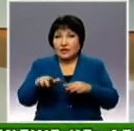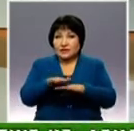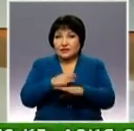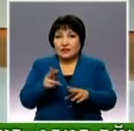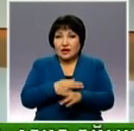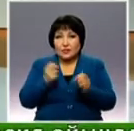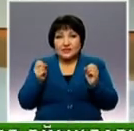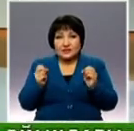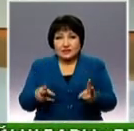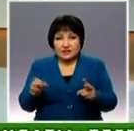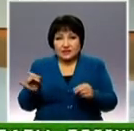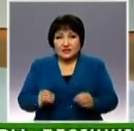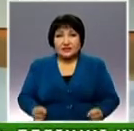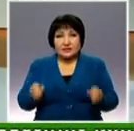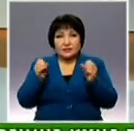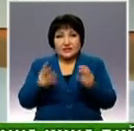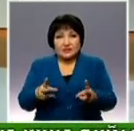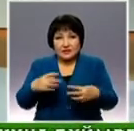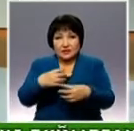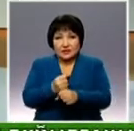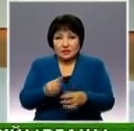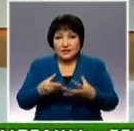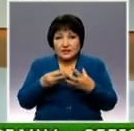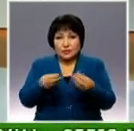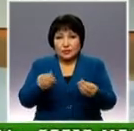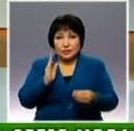және қылмыстың азаюына сеп болмақ.